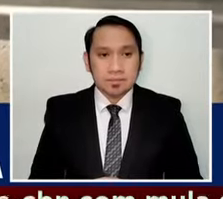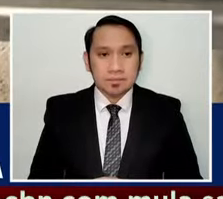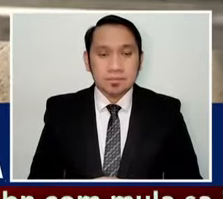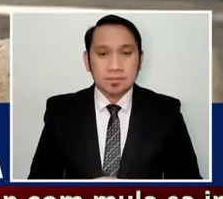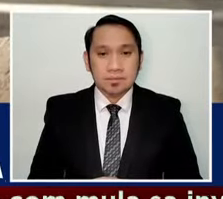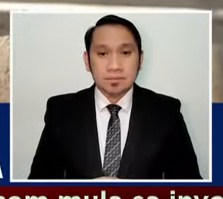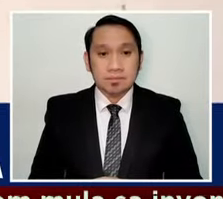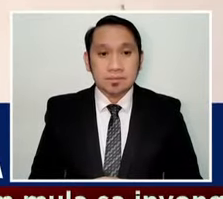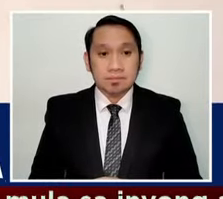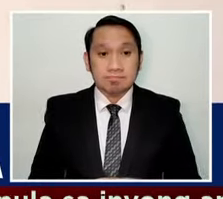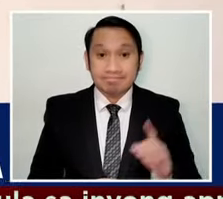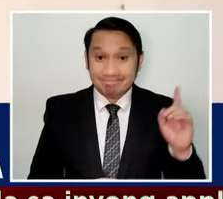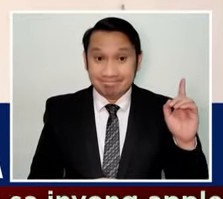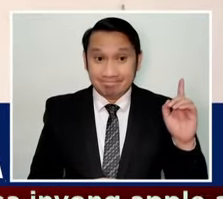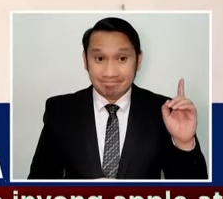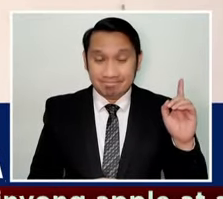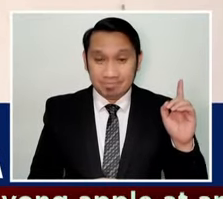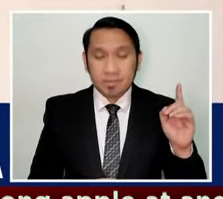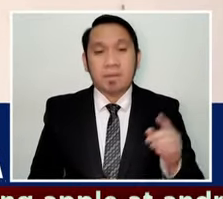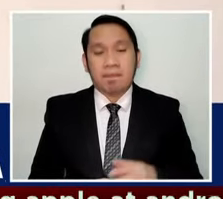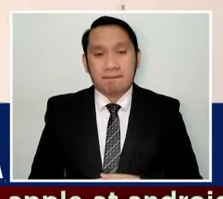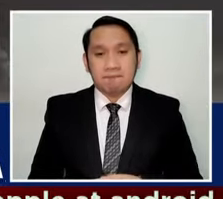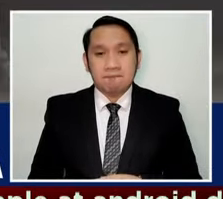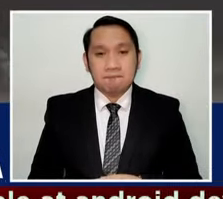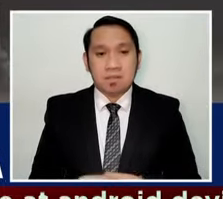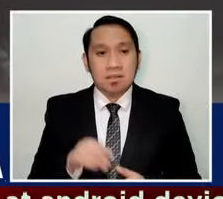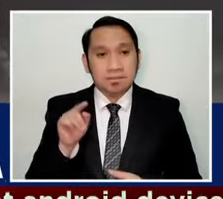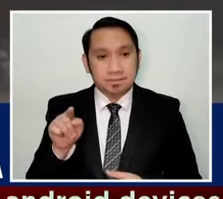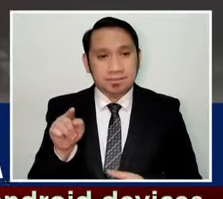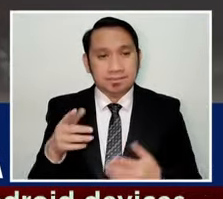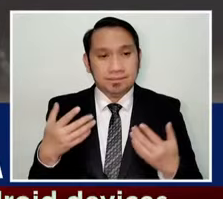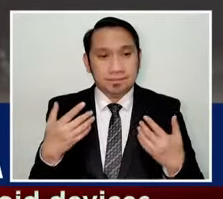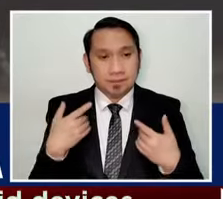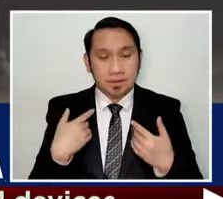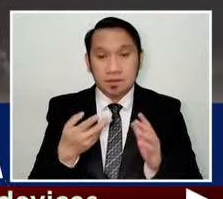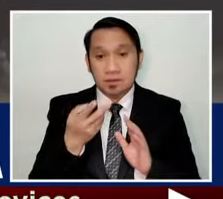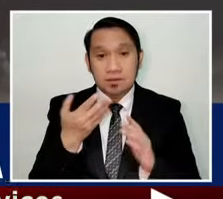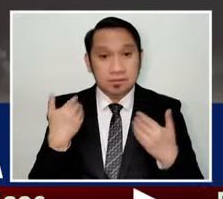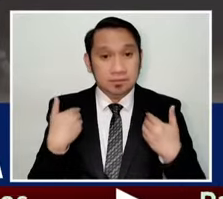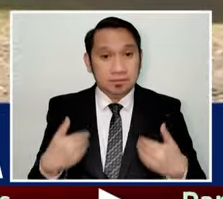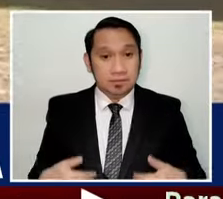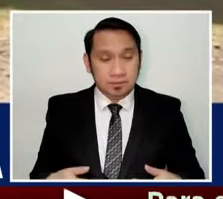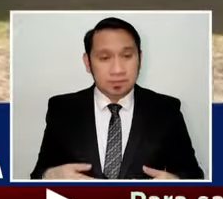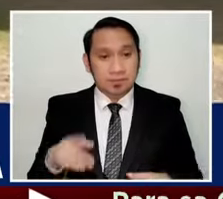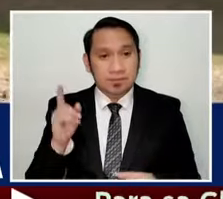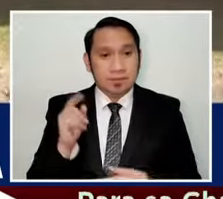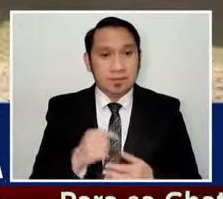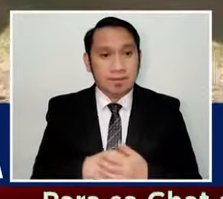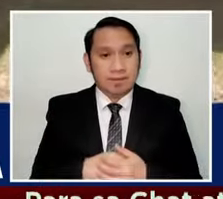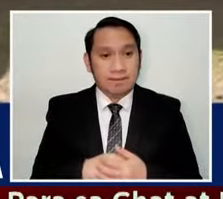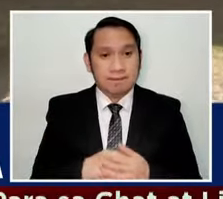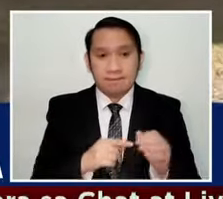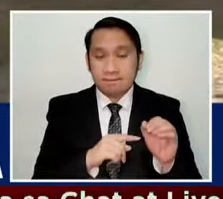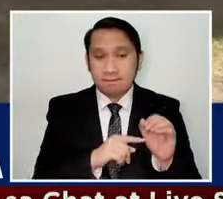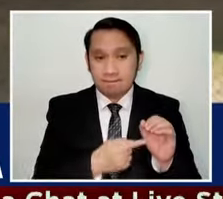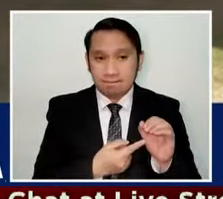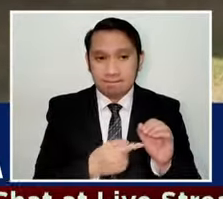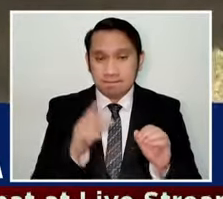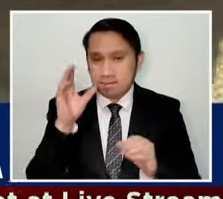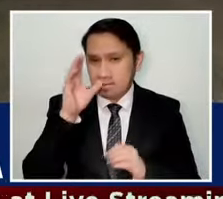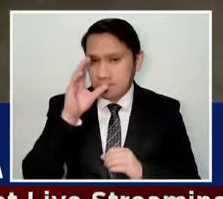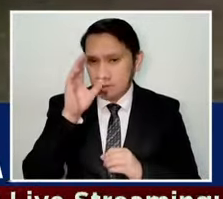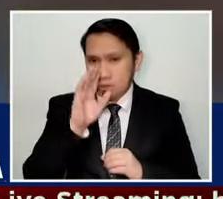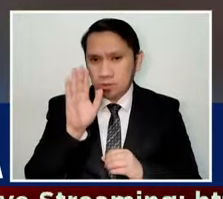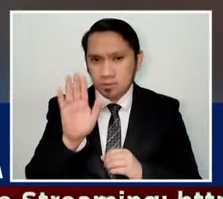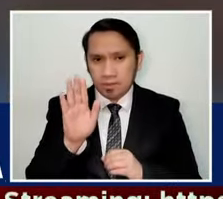Sa Eterna Funeral Chapel sa Bayawan City na nag-asikaso sa labi ni Arnil Libradilla, inumpisahan namin ang paghahanap sa